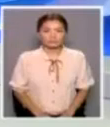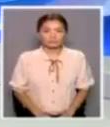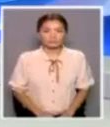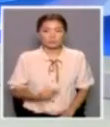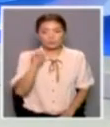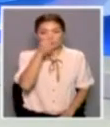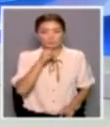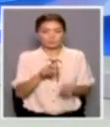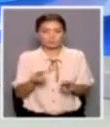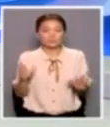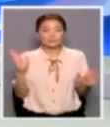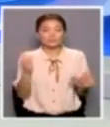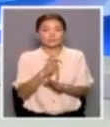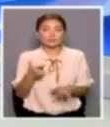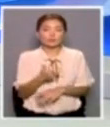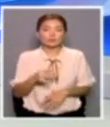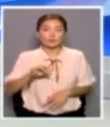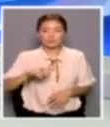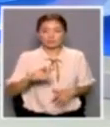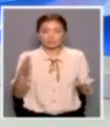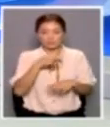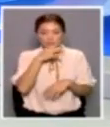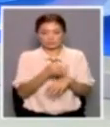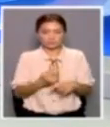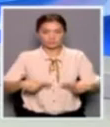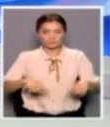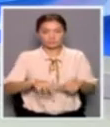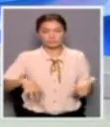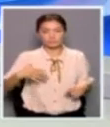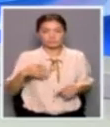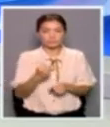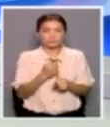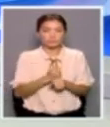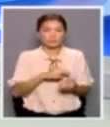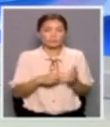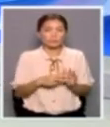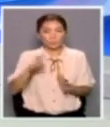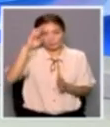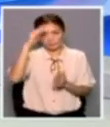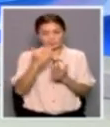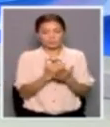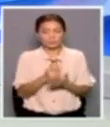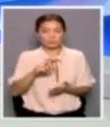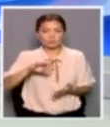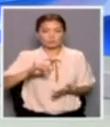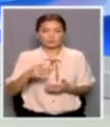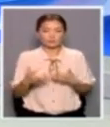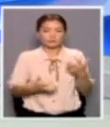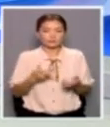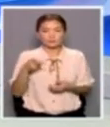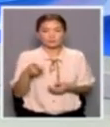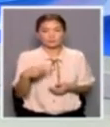В этом году Министерство экологии, геологии и природных ресурсов приступило к разработке госпрограммы геологической разведки